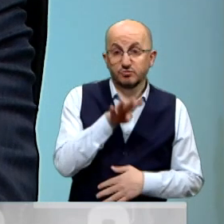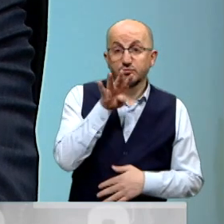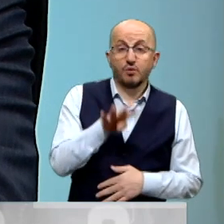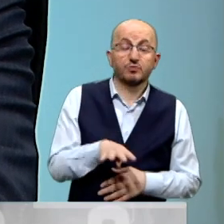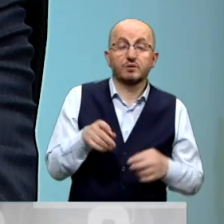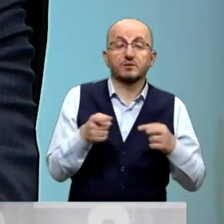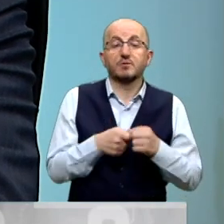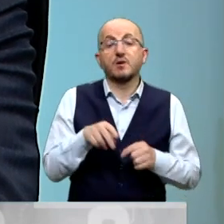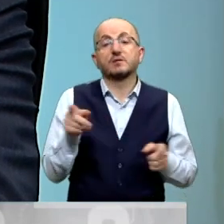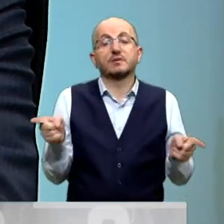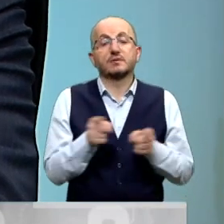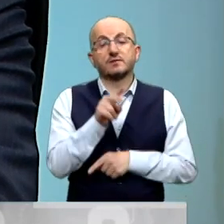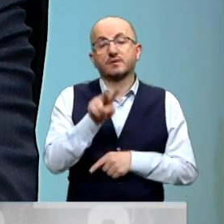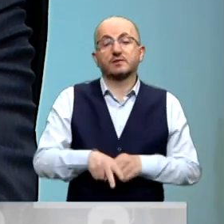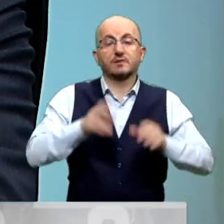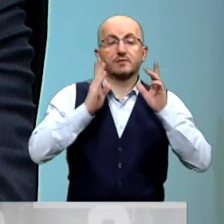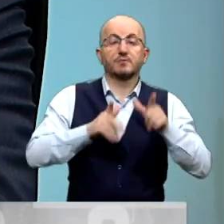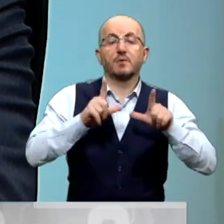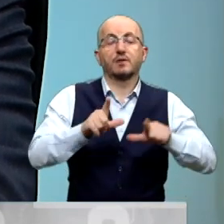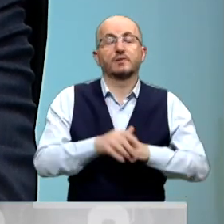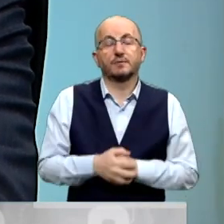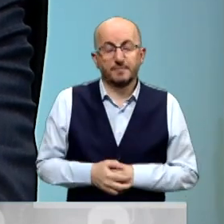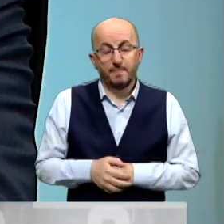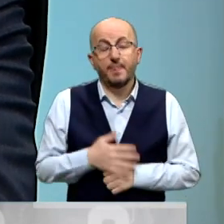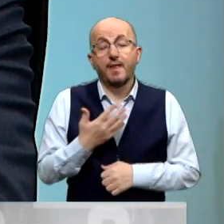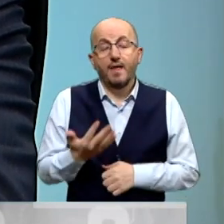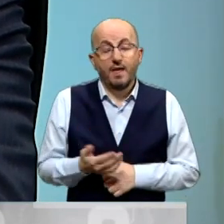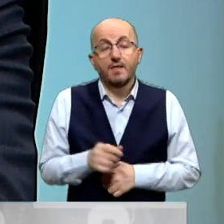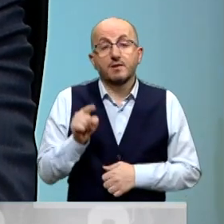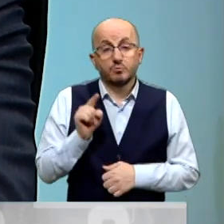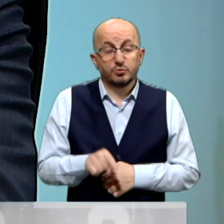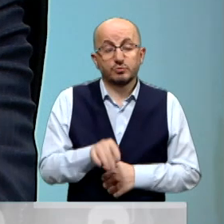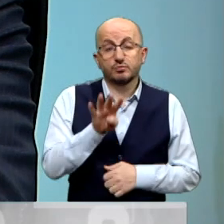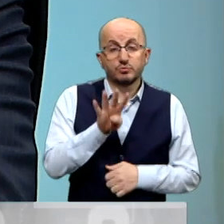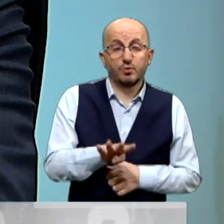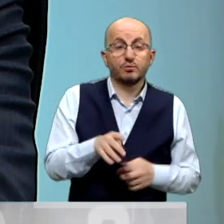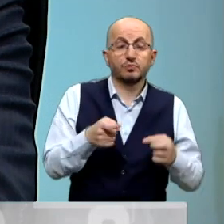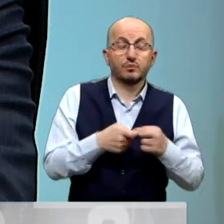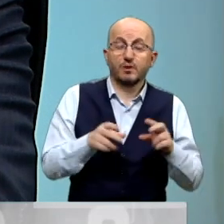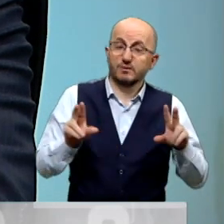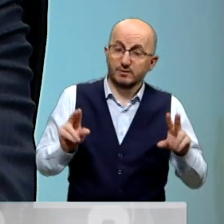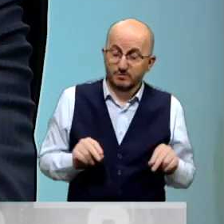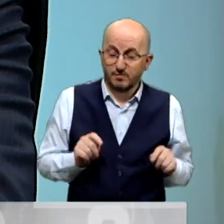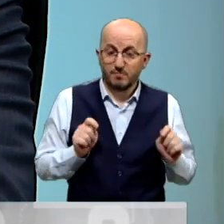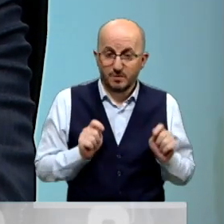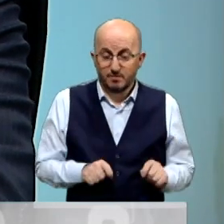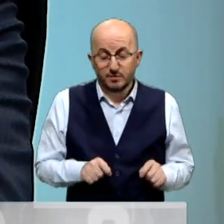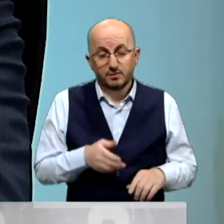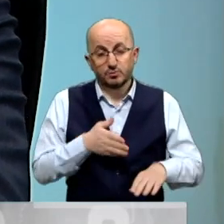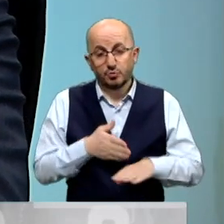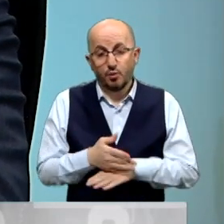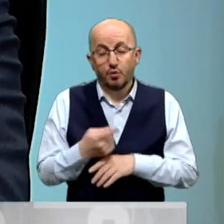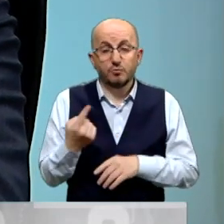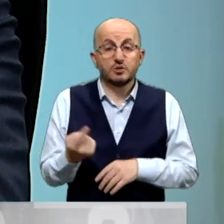rekatta namazları iki rekat olarak kılmalarıdır Eğer bunu 4 rekata tamamlarsa doğru bir şey